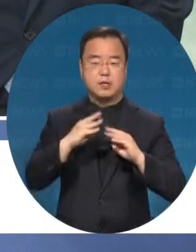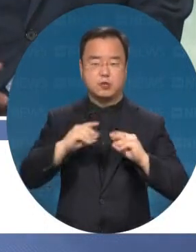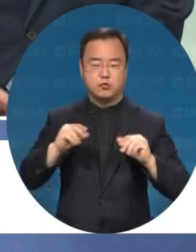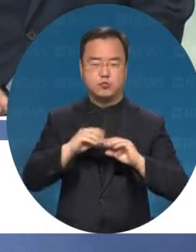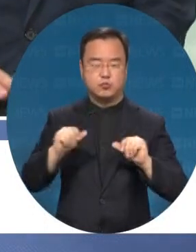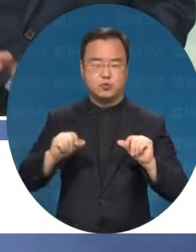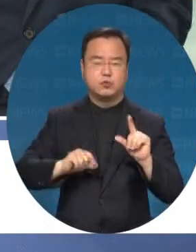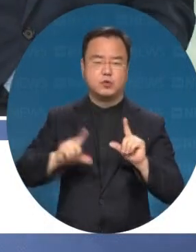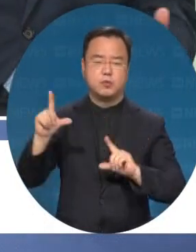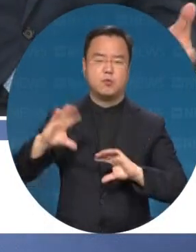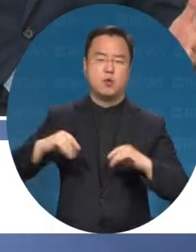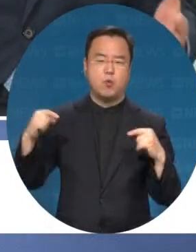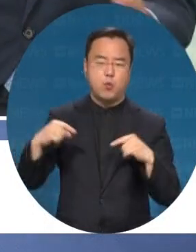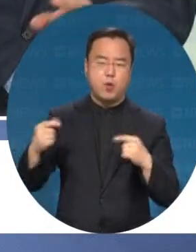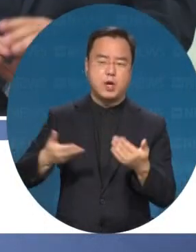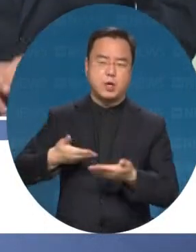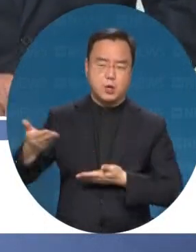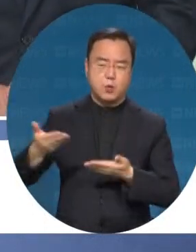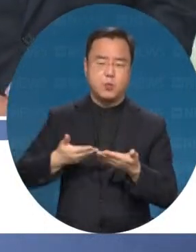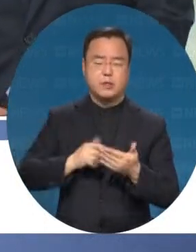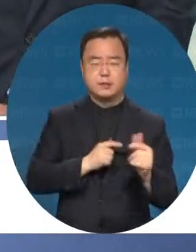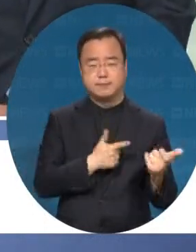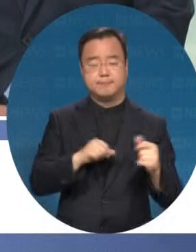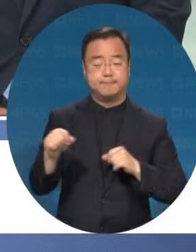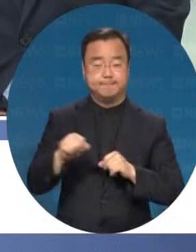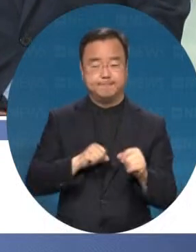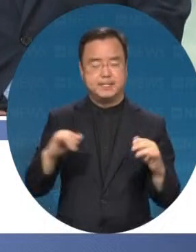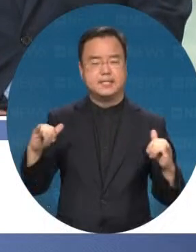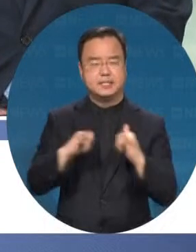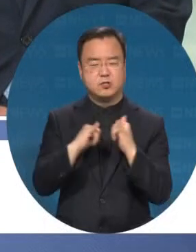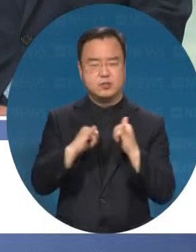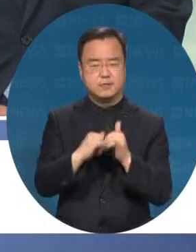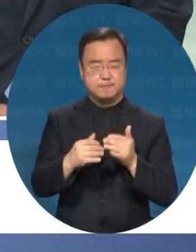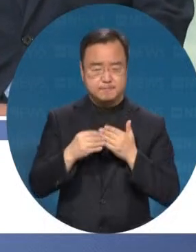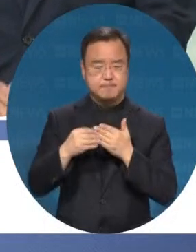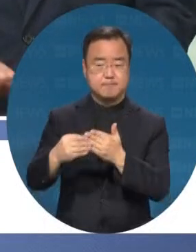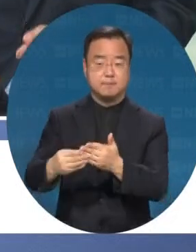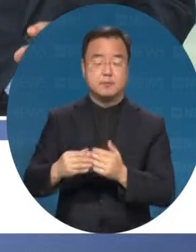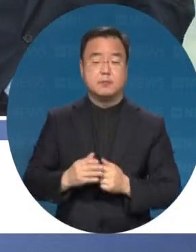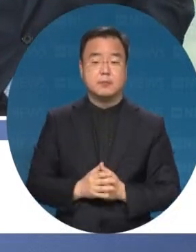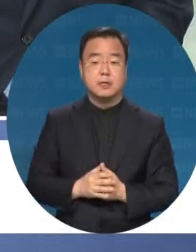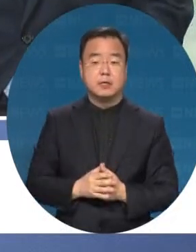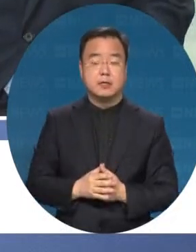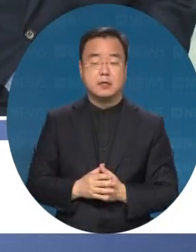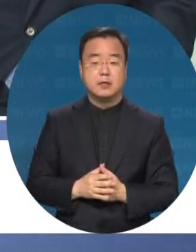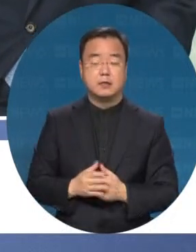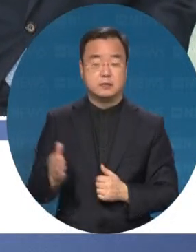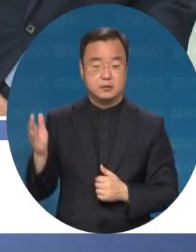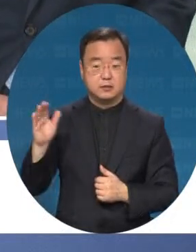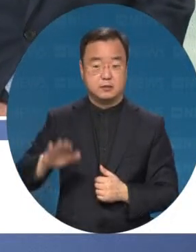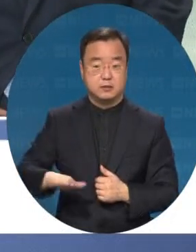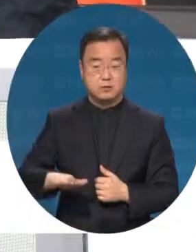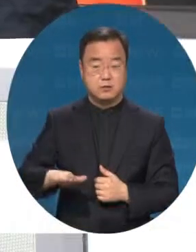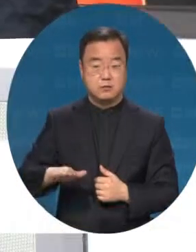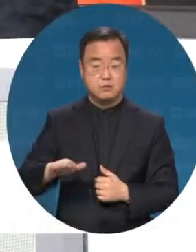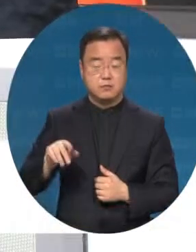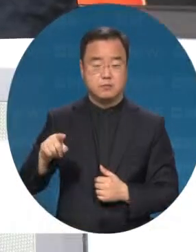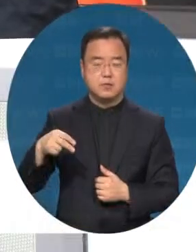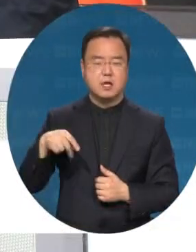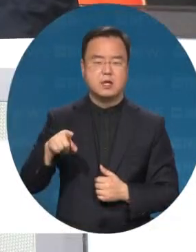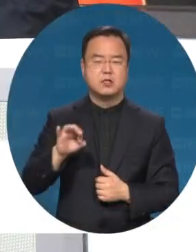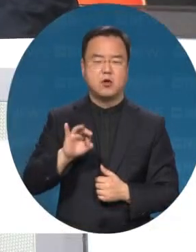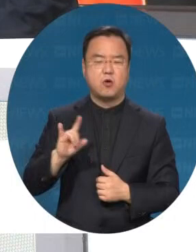전반 외교 모든 총체적으로 전쟁을 이끌었습니다 그러더라도 불구하고 서해